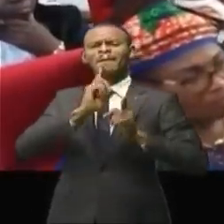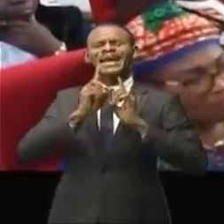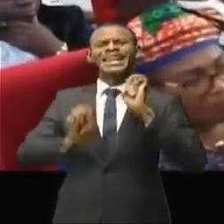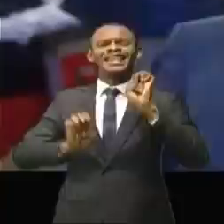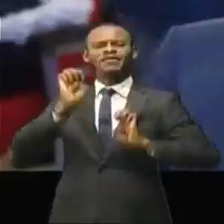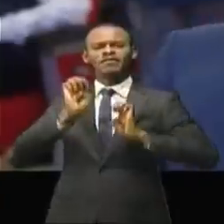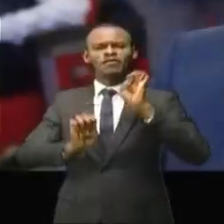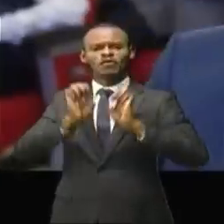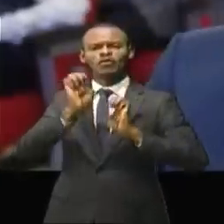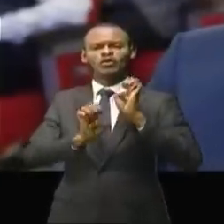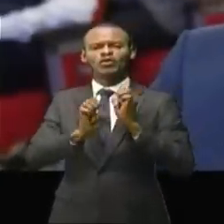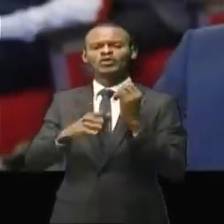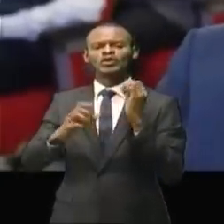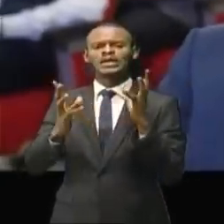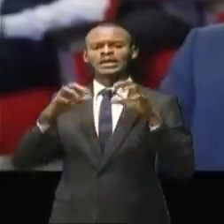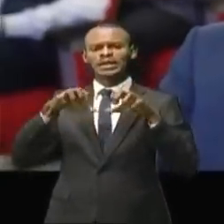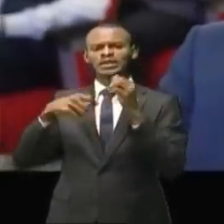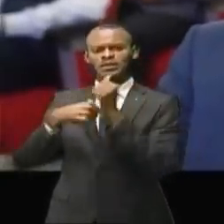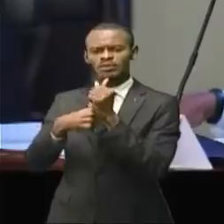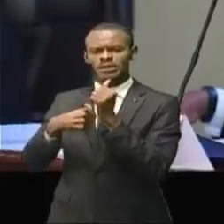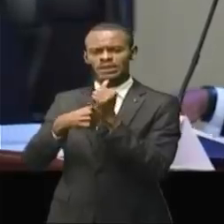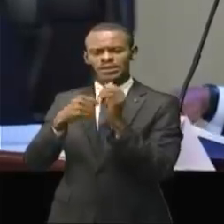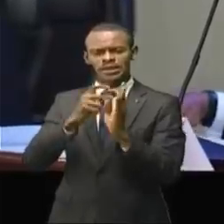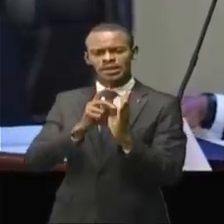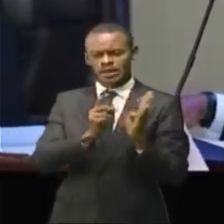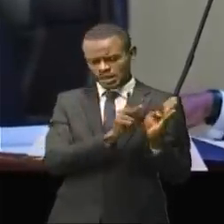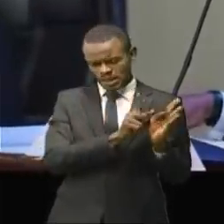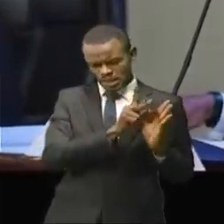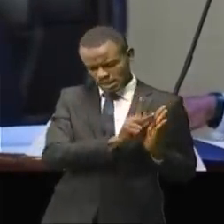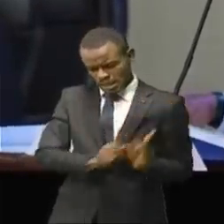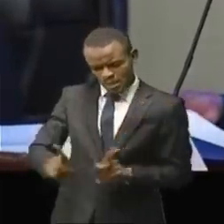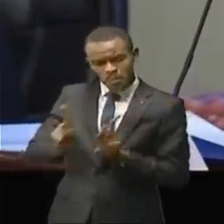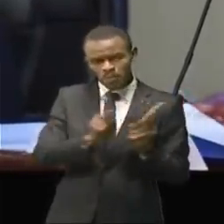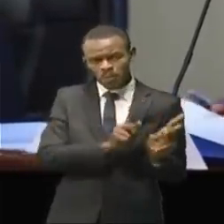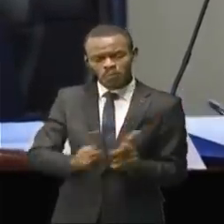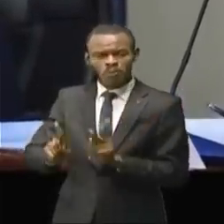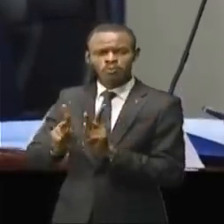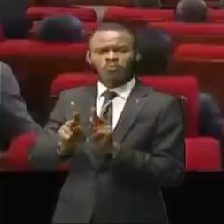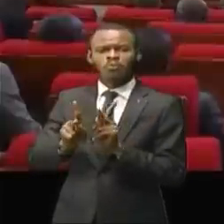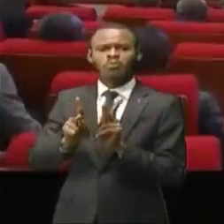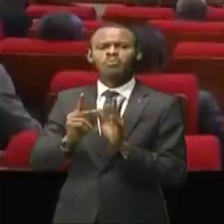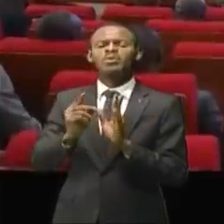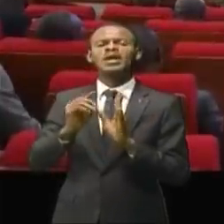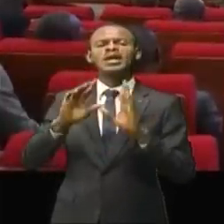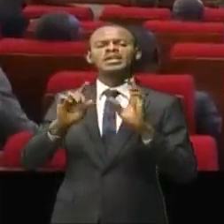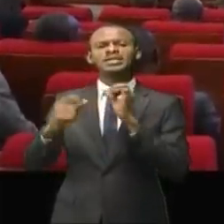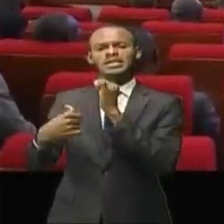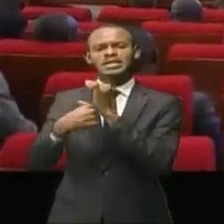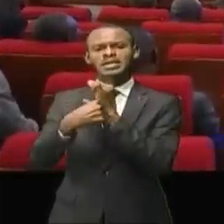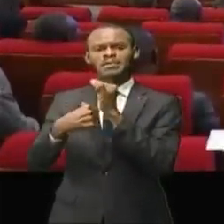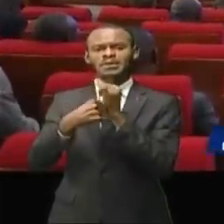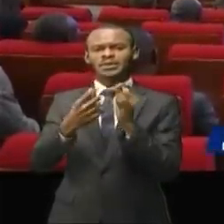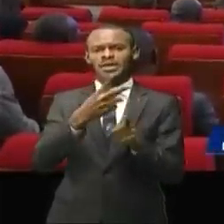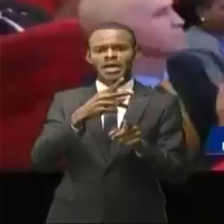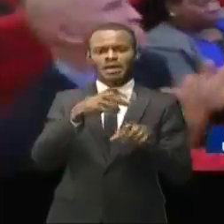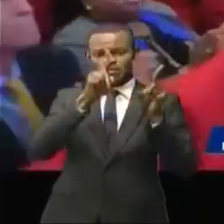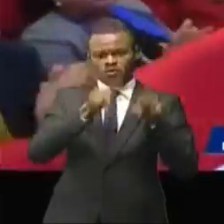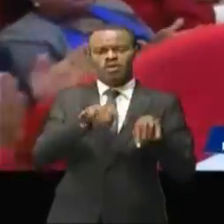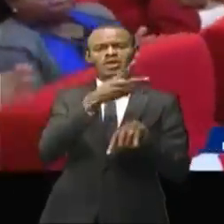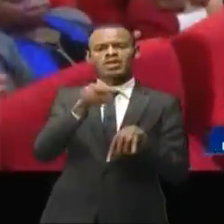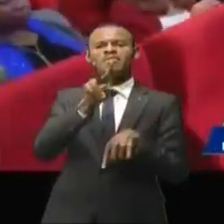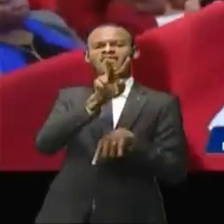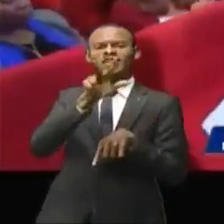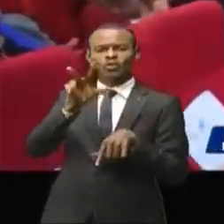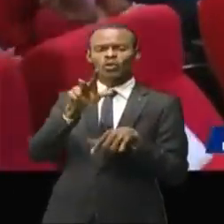plan de réponse humanitaires 2022 2023 la mobilisation des ressources auprès des bailleurs les perspectives 2024